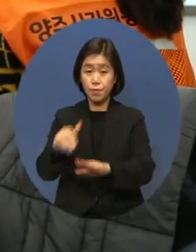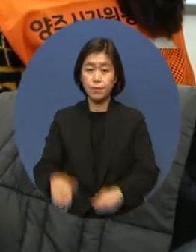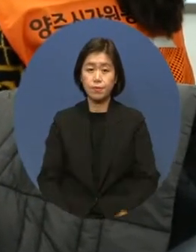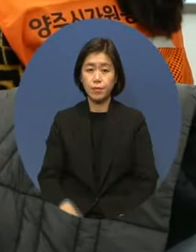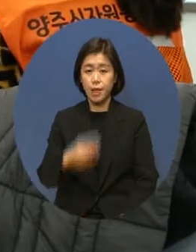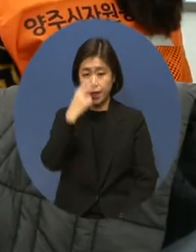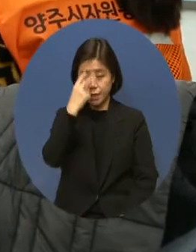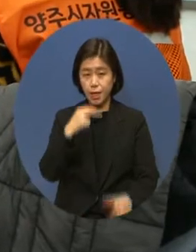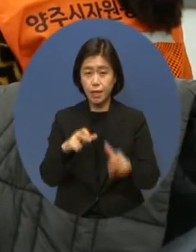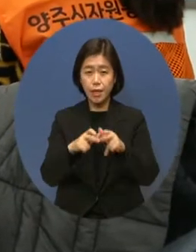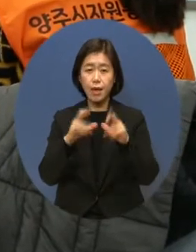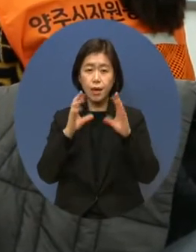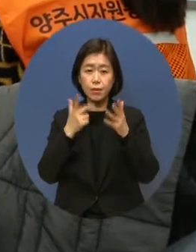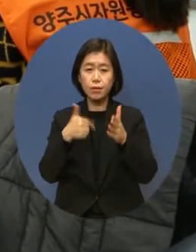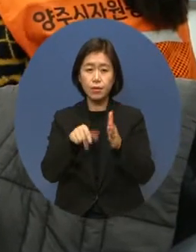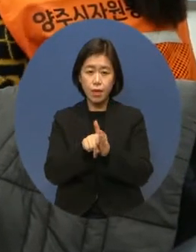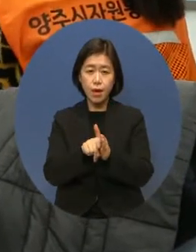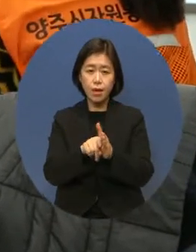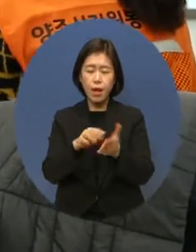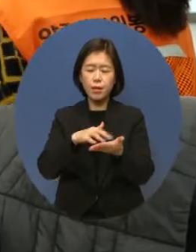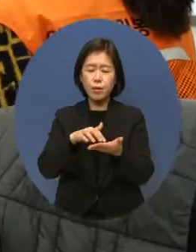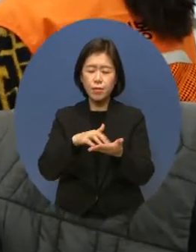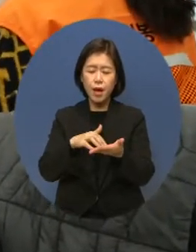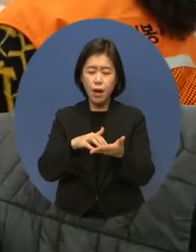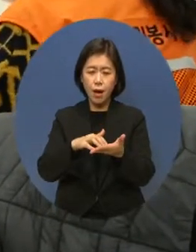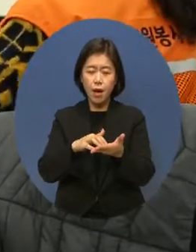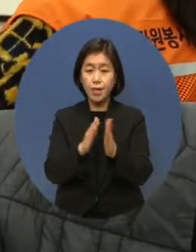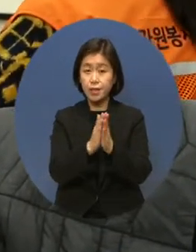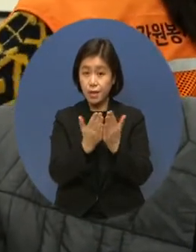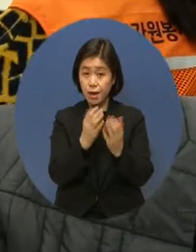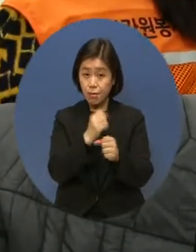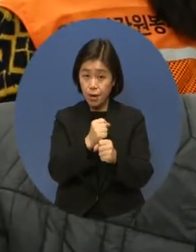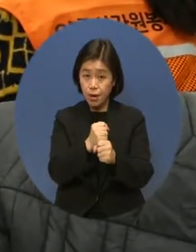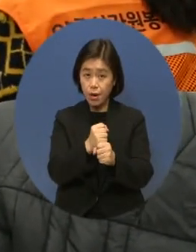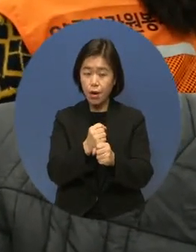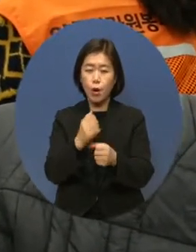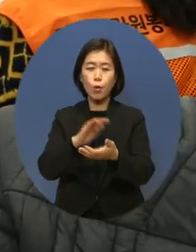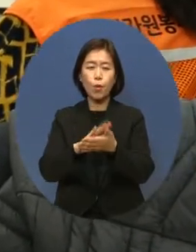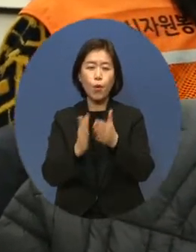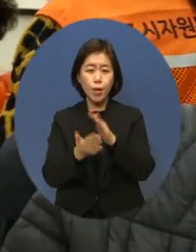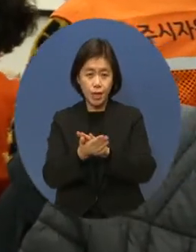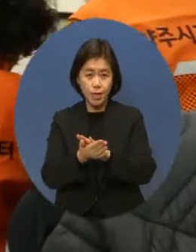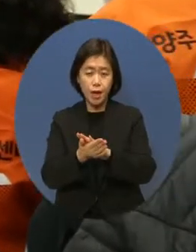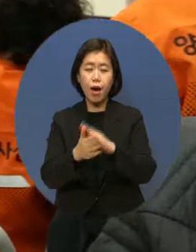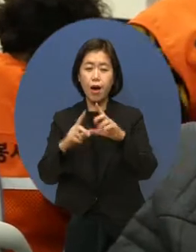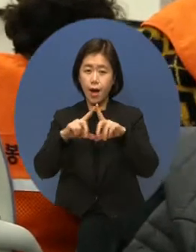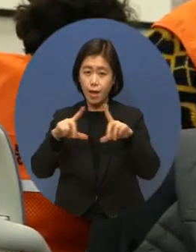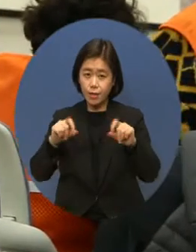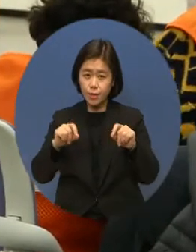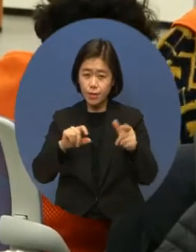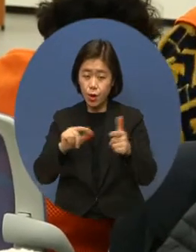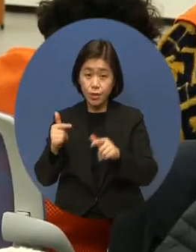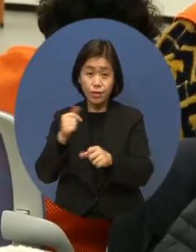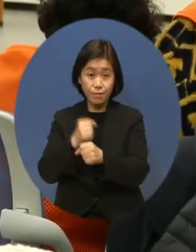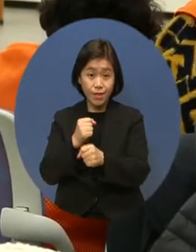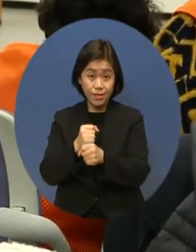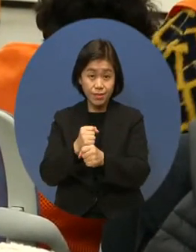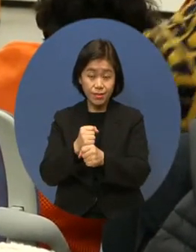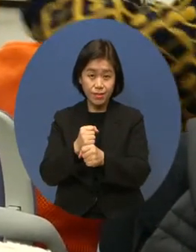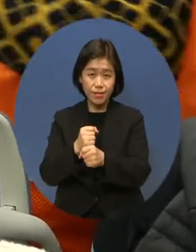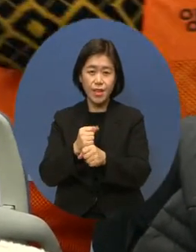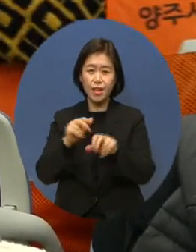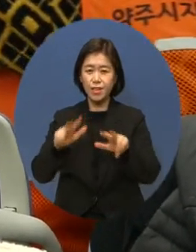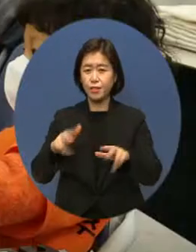시각장애 아동을 위한 점자 촉각책과 놀이 교구제는 이렇게 봉사자들의 손에 의해 한 땀 한